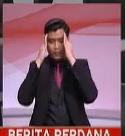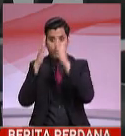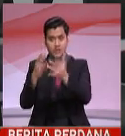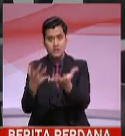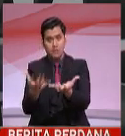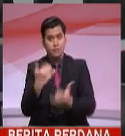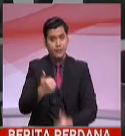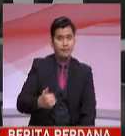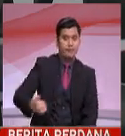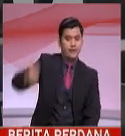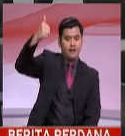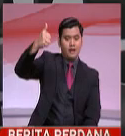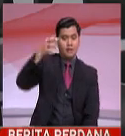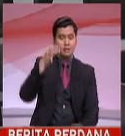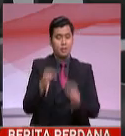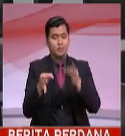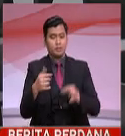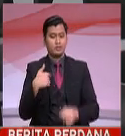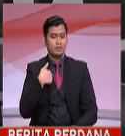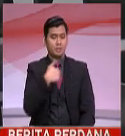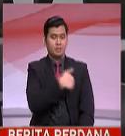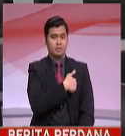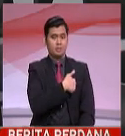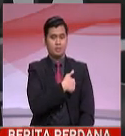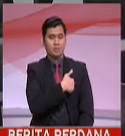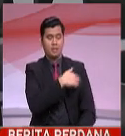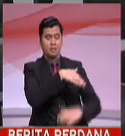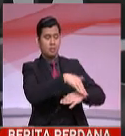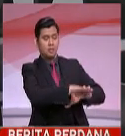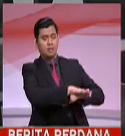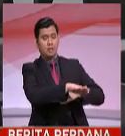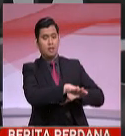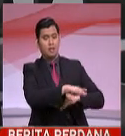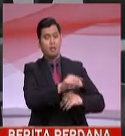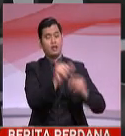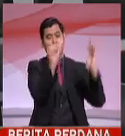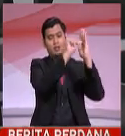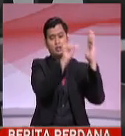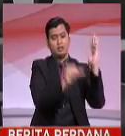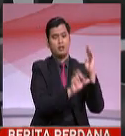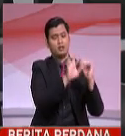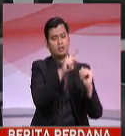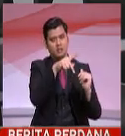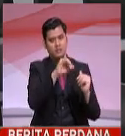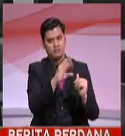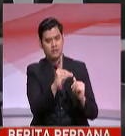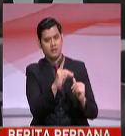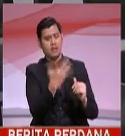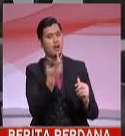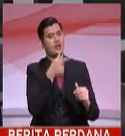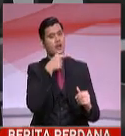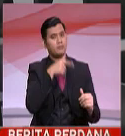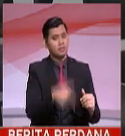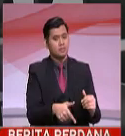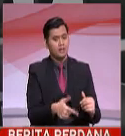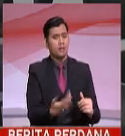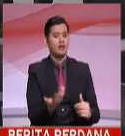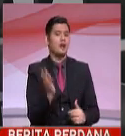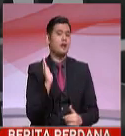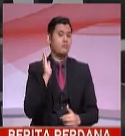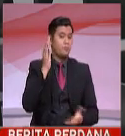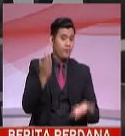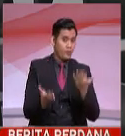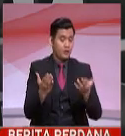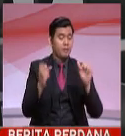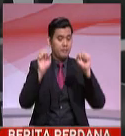menang. Kalau kita letakkan beliau di di acara rapid misalnya yang mungkin lebih panjang, mungkin beliau juga ada